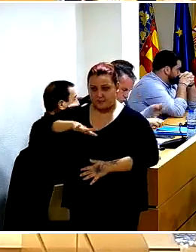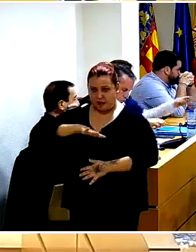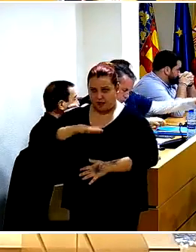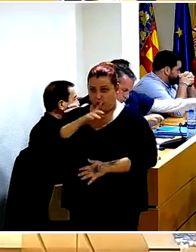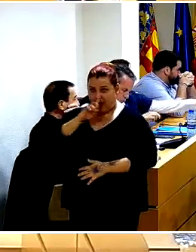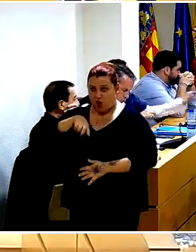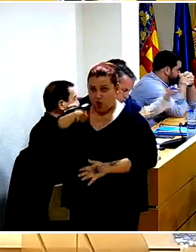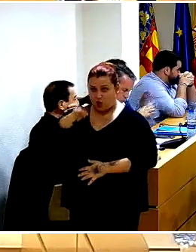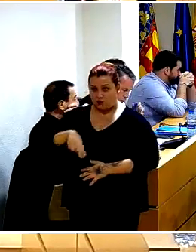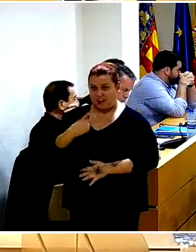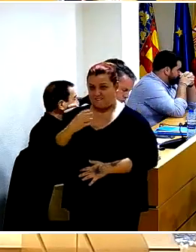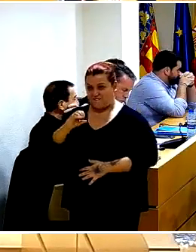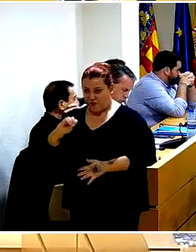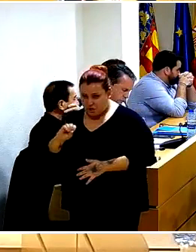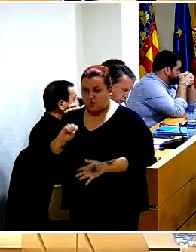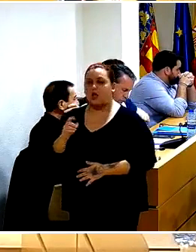import de